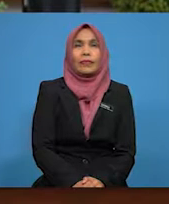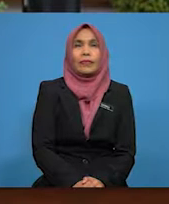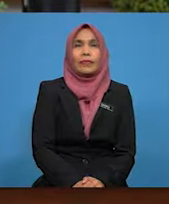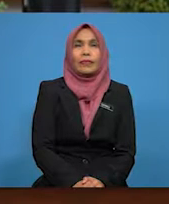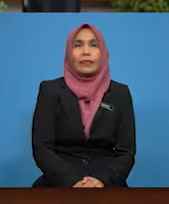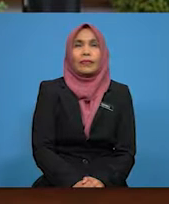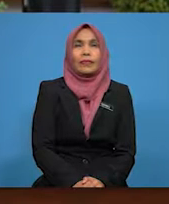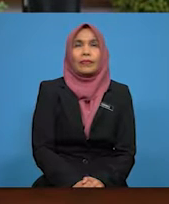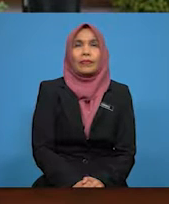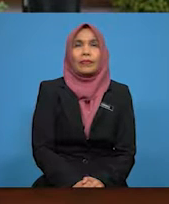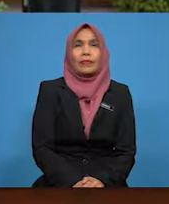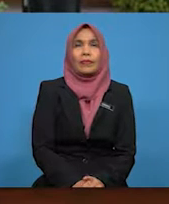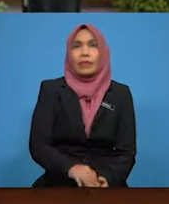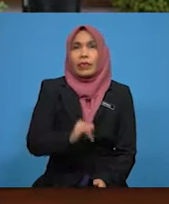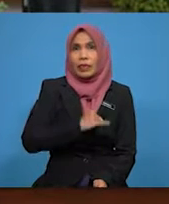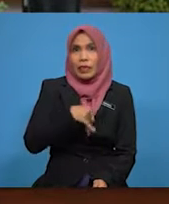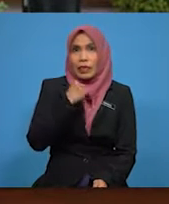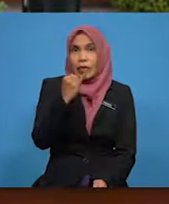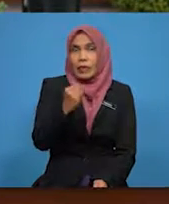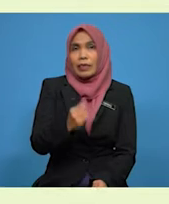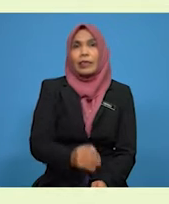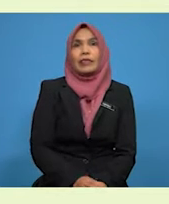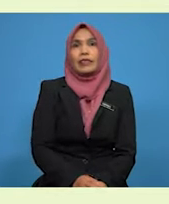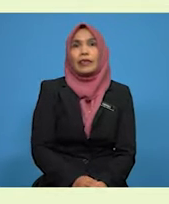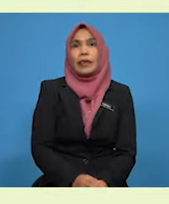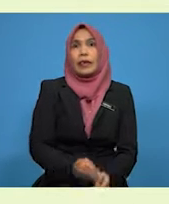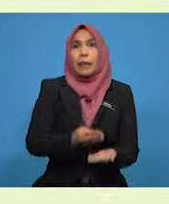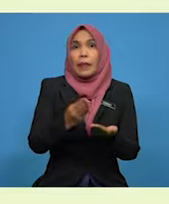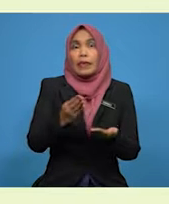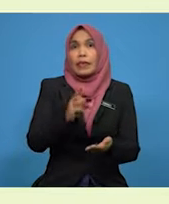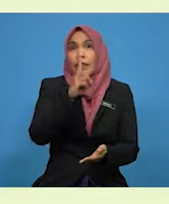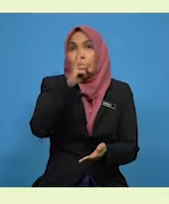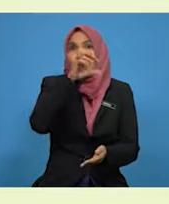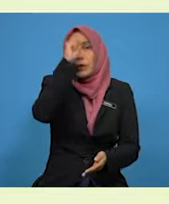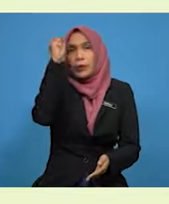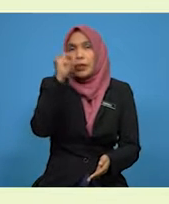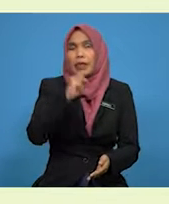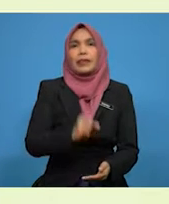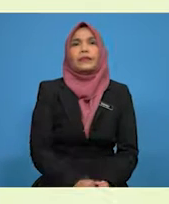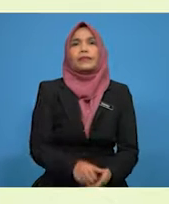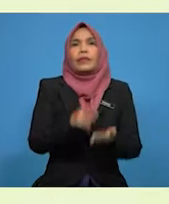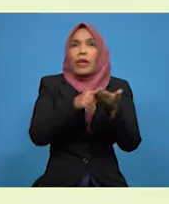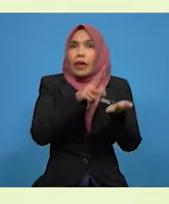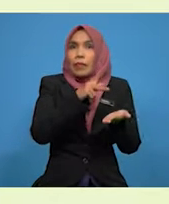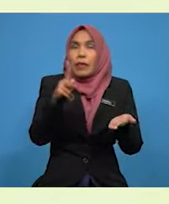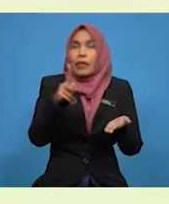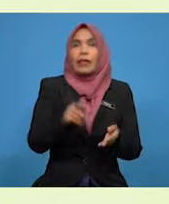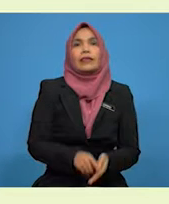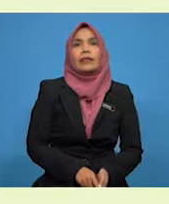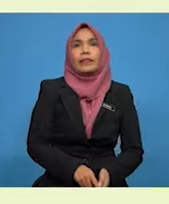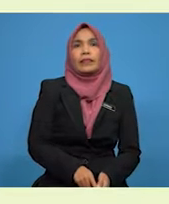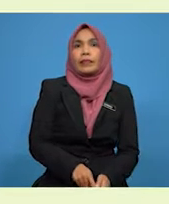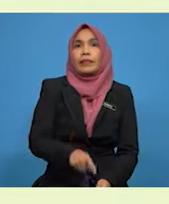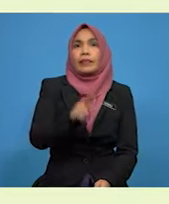saya ingin menguji pelajar dengan satu soalan. Apakah tindakan yang perlu dilakukan oleh majikan